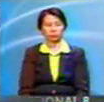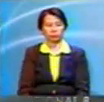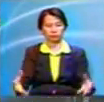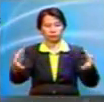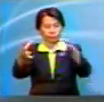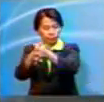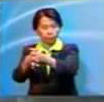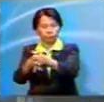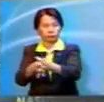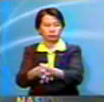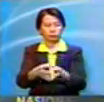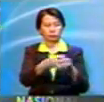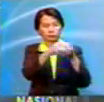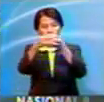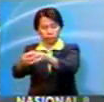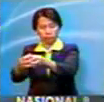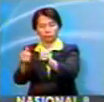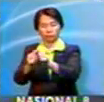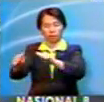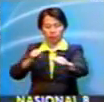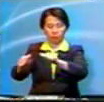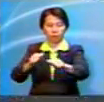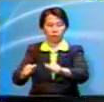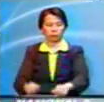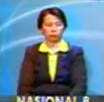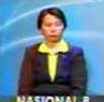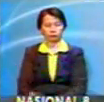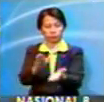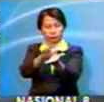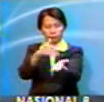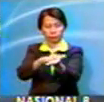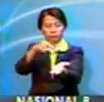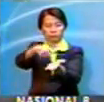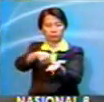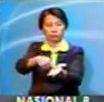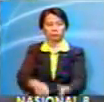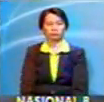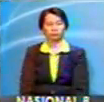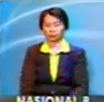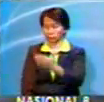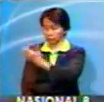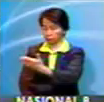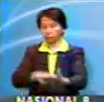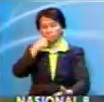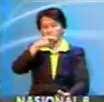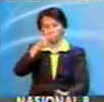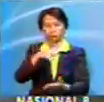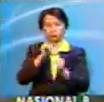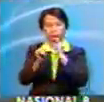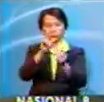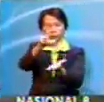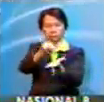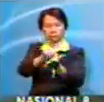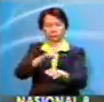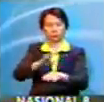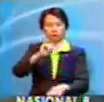persongkolan ini, bersongkol dengan kegiatan perjudian ini. Beliau menegaskan demikian dalam sidang media